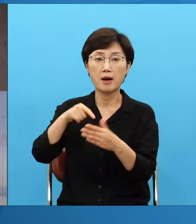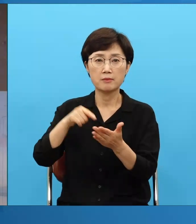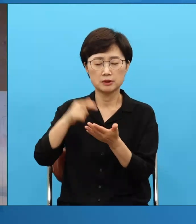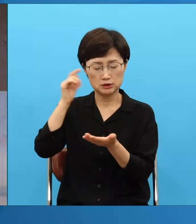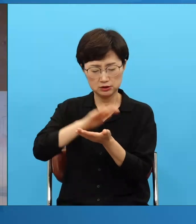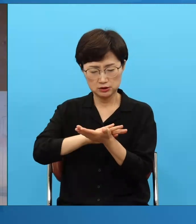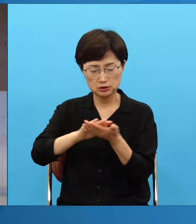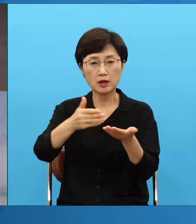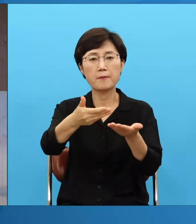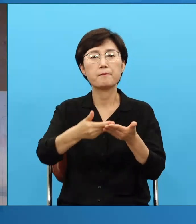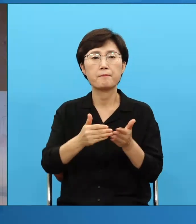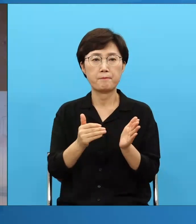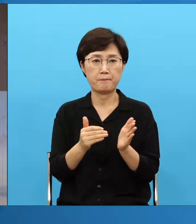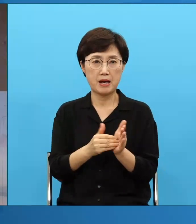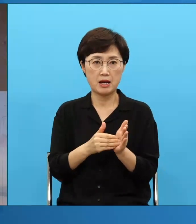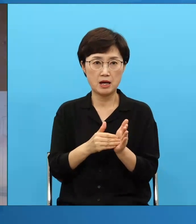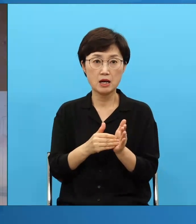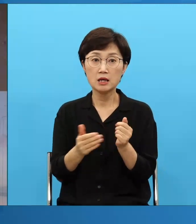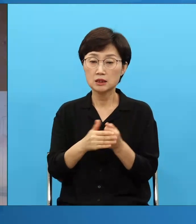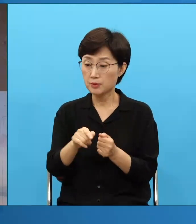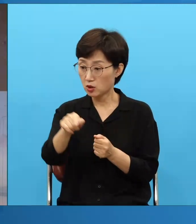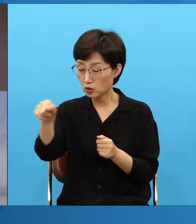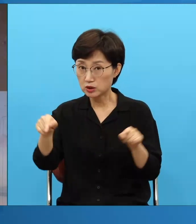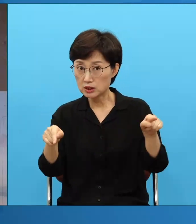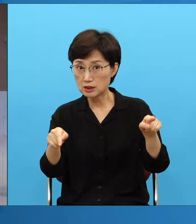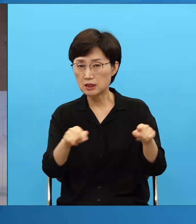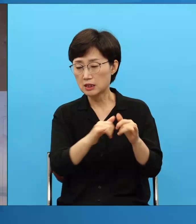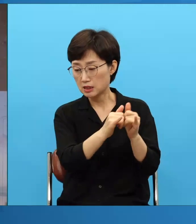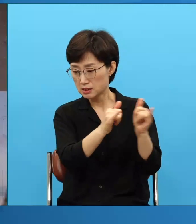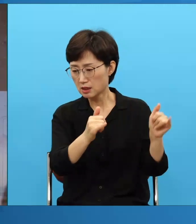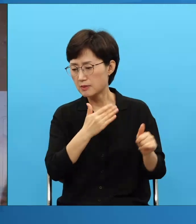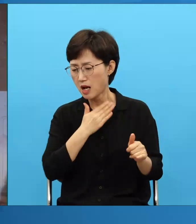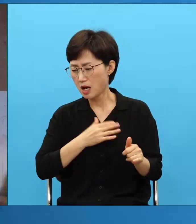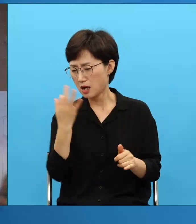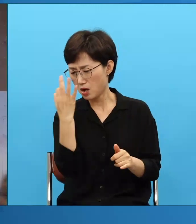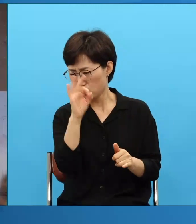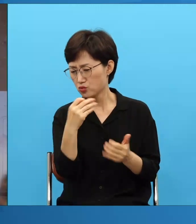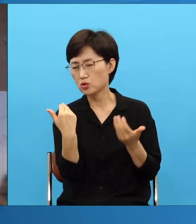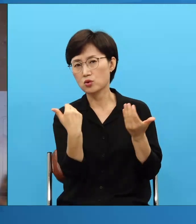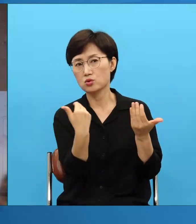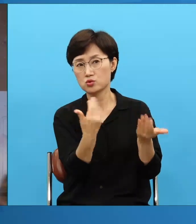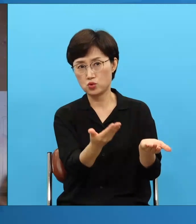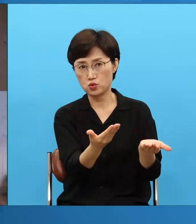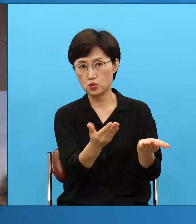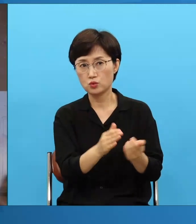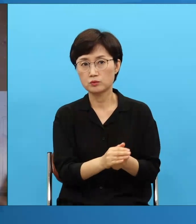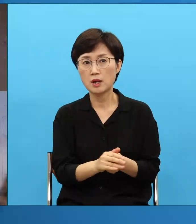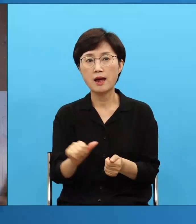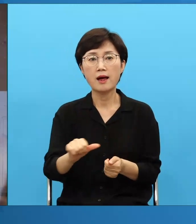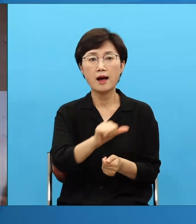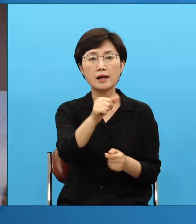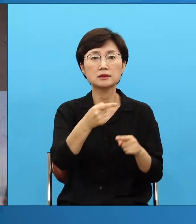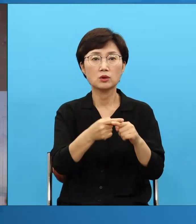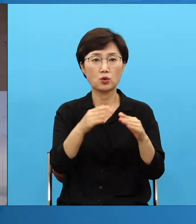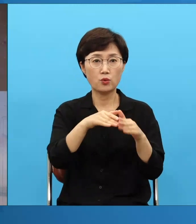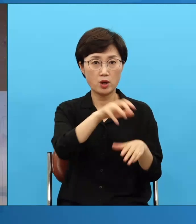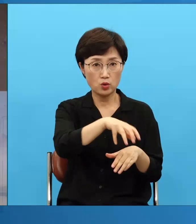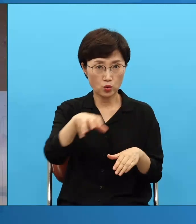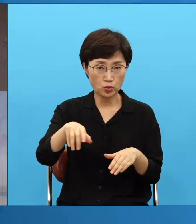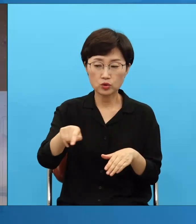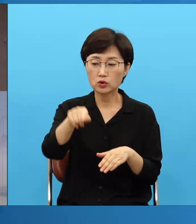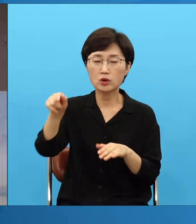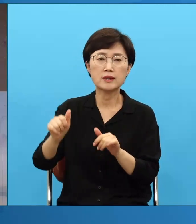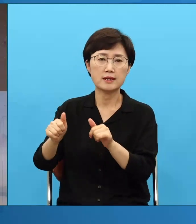마음을 시원케 하였으니 그러므로 너희는 이런 사람들을 알아주라.